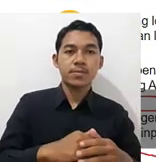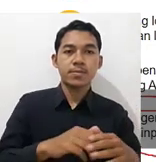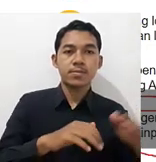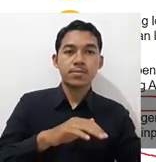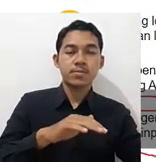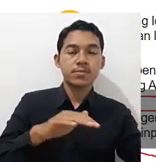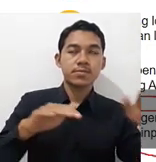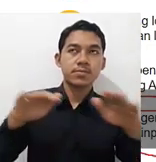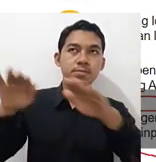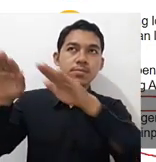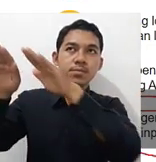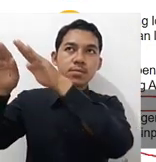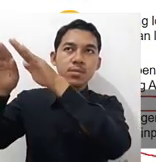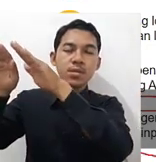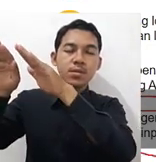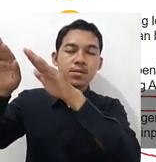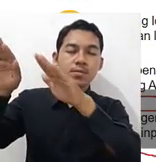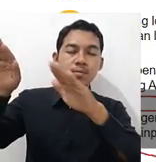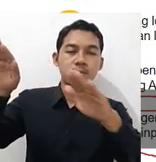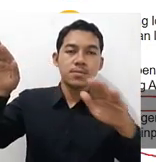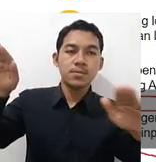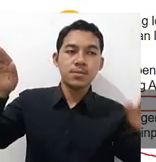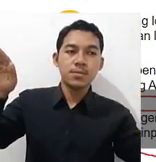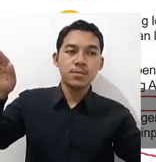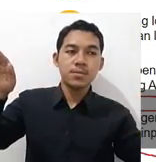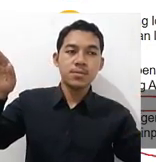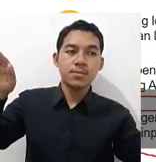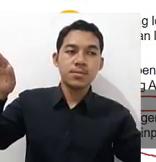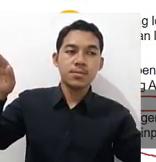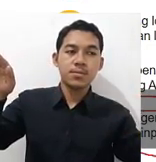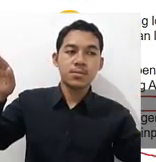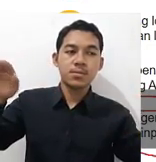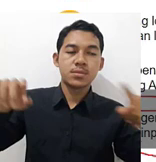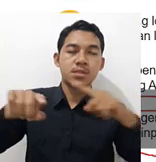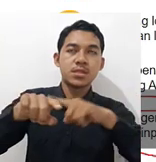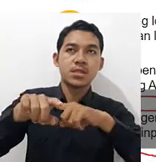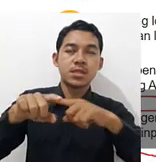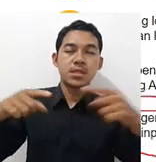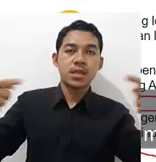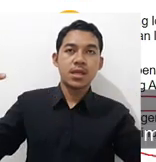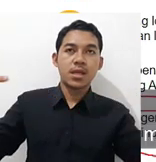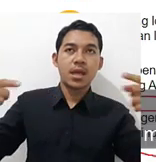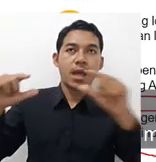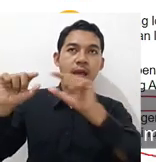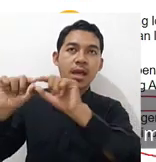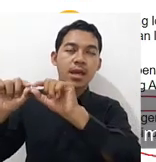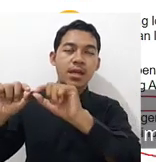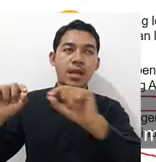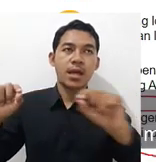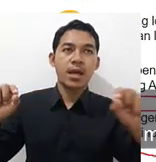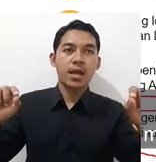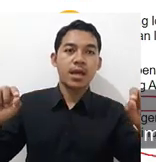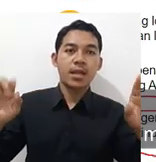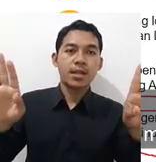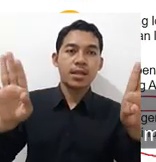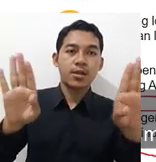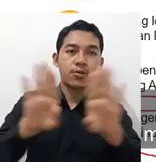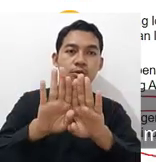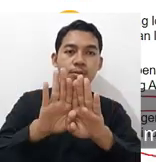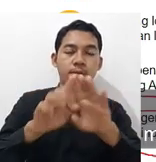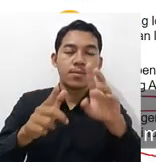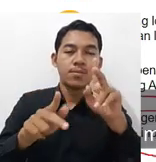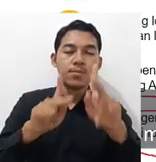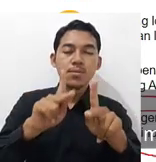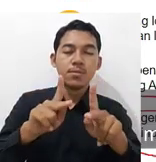bergerak dari potensial tinggi ke potensial rendah di rangkaian tertutup. Nah, jadi kalau ada suatu rangkaian yang